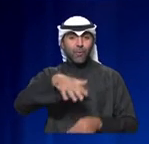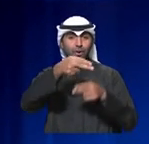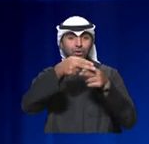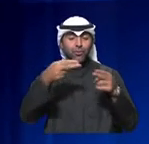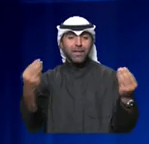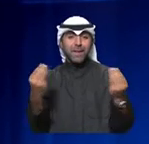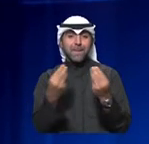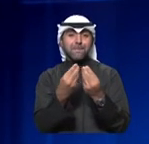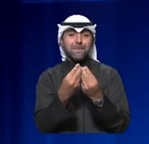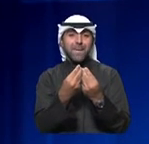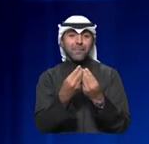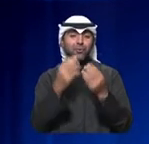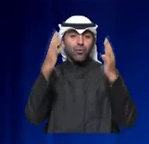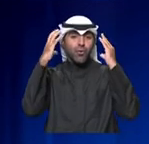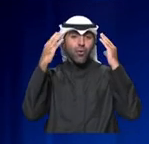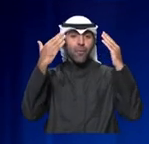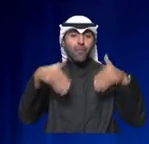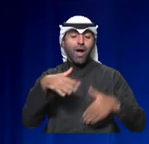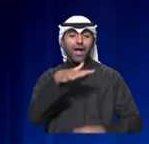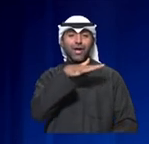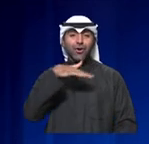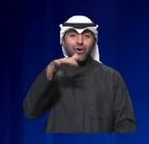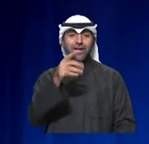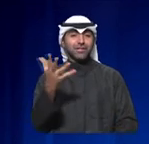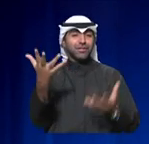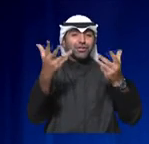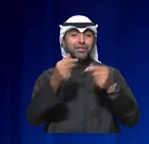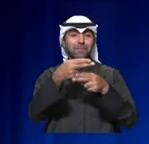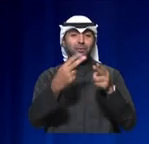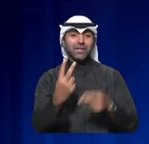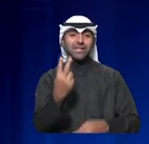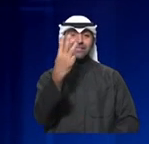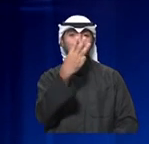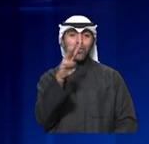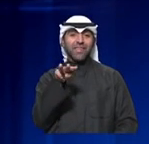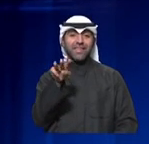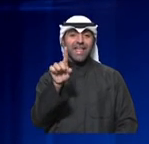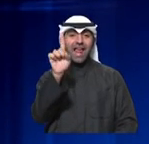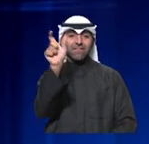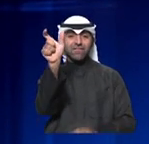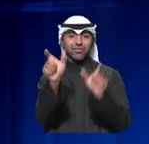37,000 شخص استفاد من منحة الإعاقة خلال 10 سنوات.